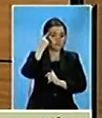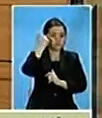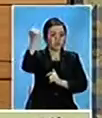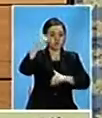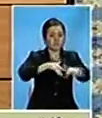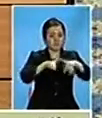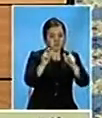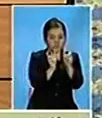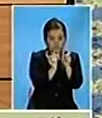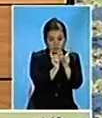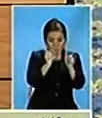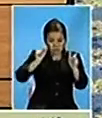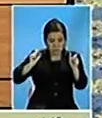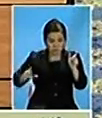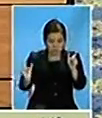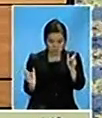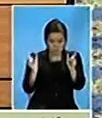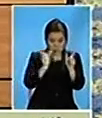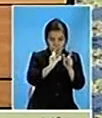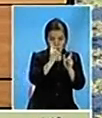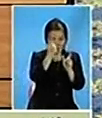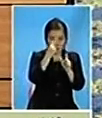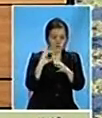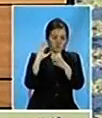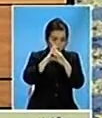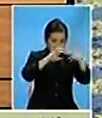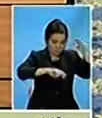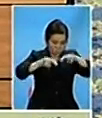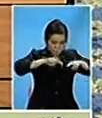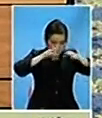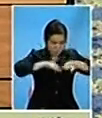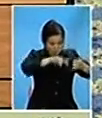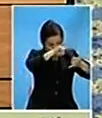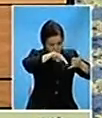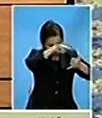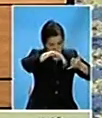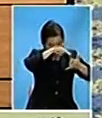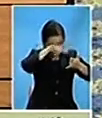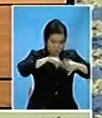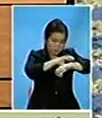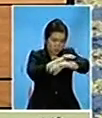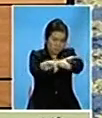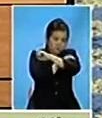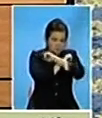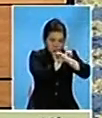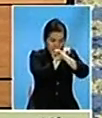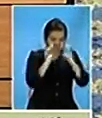งนะครับไปเพิ่มข้อความใหม่เกี่ยวกับการตรวจวินิจฉัยบำบัดรักษาหรือป้องกันโรคหรือการส่งเสริมฟื้นฟูสุขภาพของม